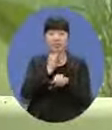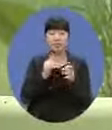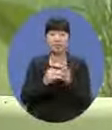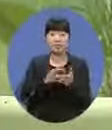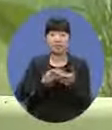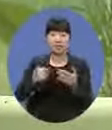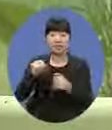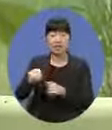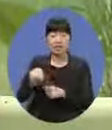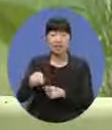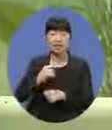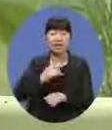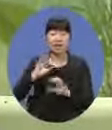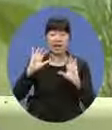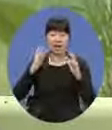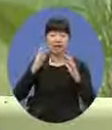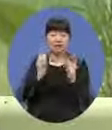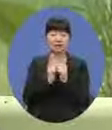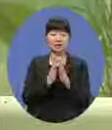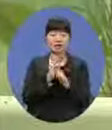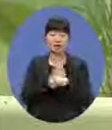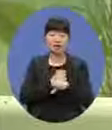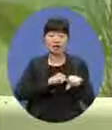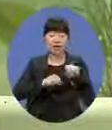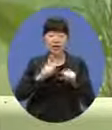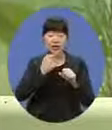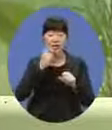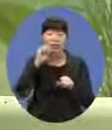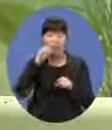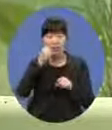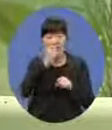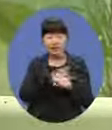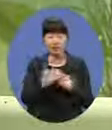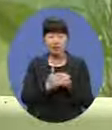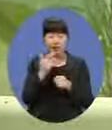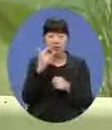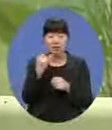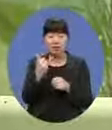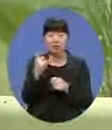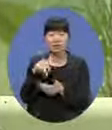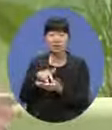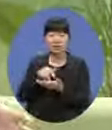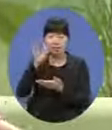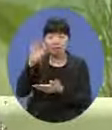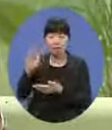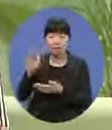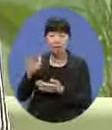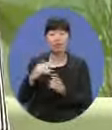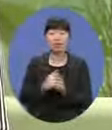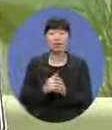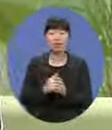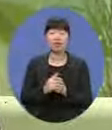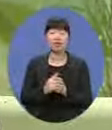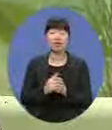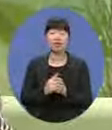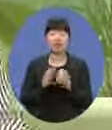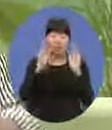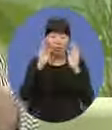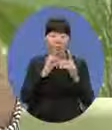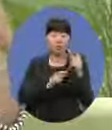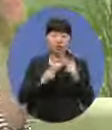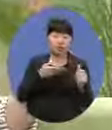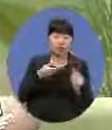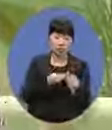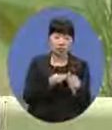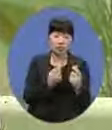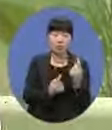그렇다면 이것을 아이가 직접 하기에는 참 어려운 부분이에요 그래서 부모님들이 어떻게 보면 한자 공부를 더 가르치는 거보다 이렇게